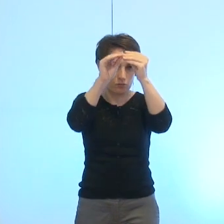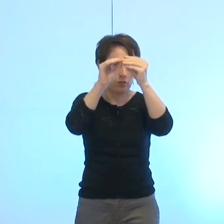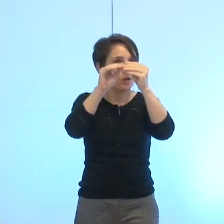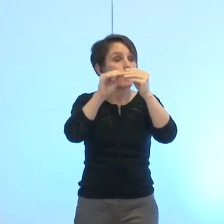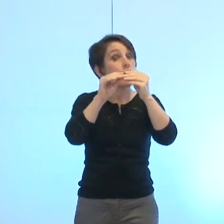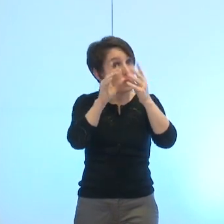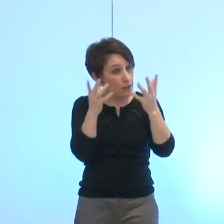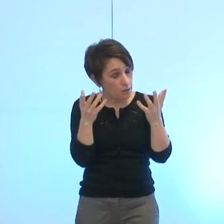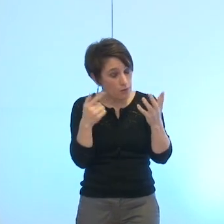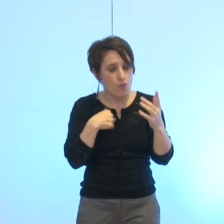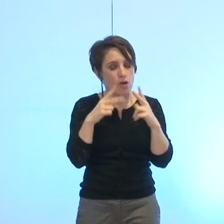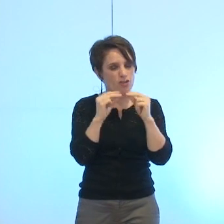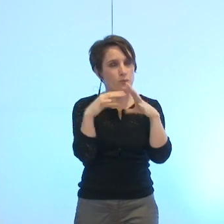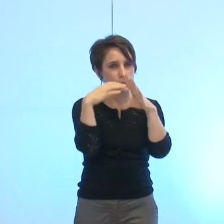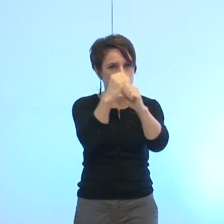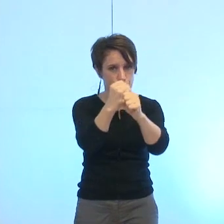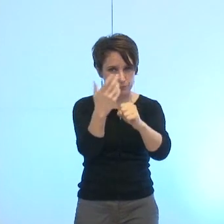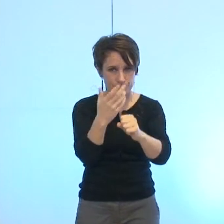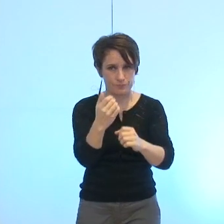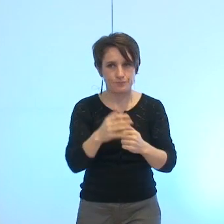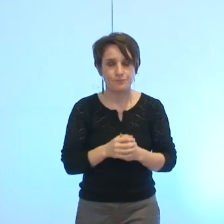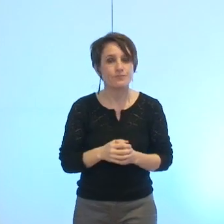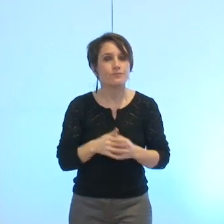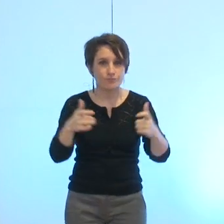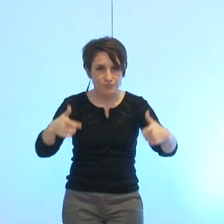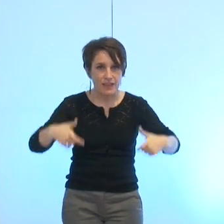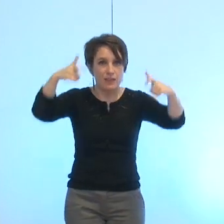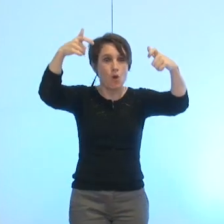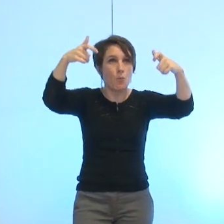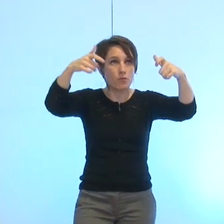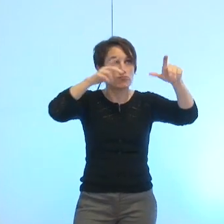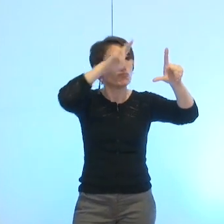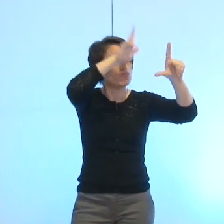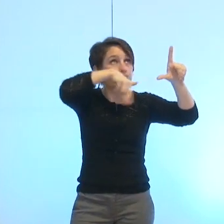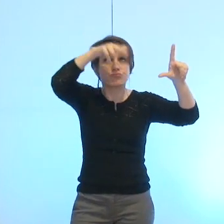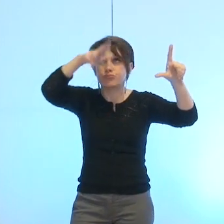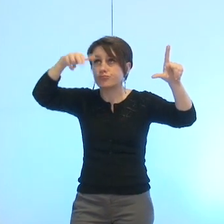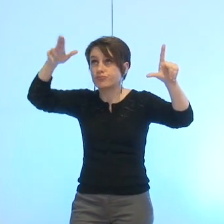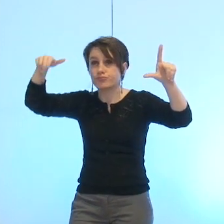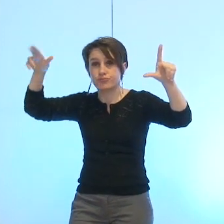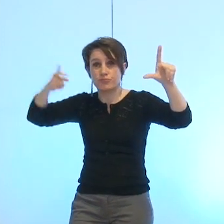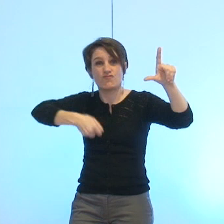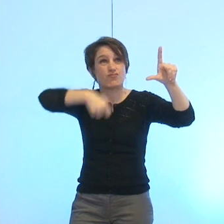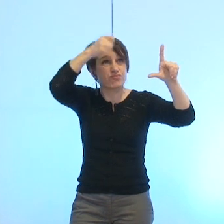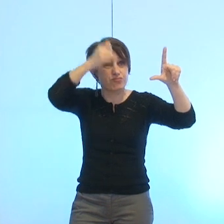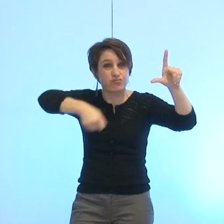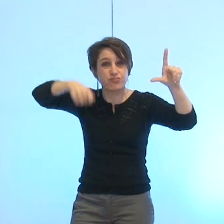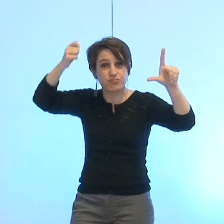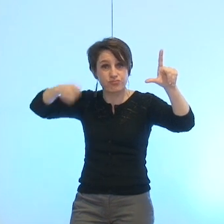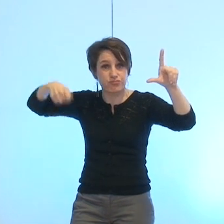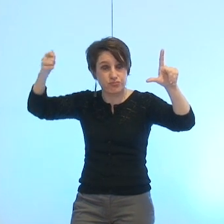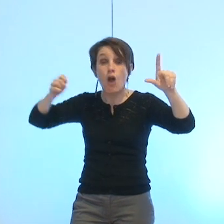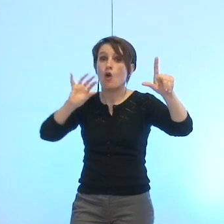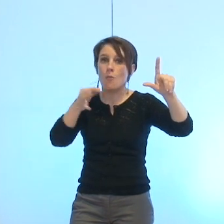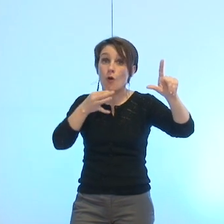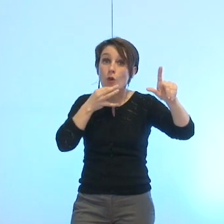mots puisque l'idée c'est que quand on fait un ravallement et bien on en profite pour isoler et bien